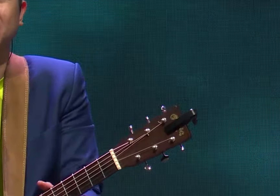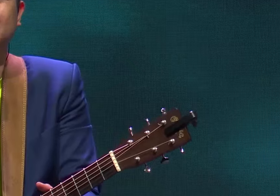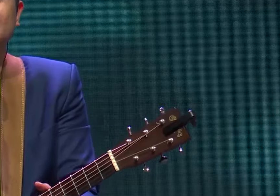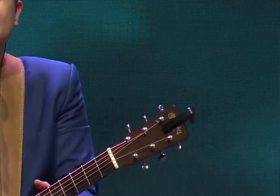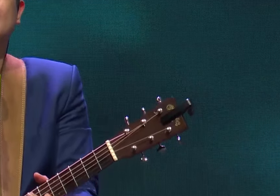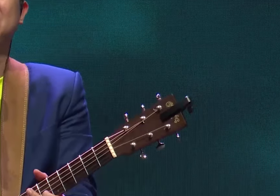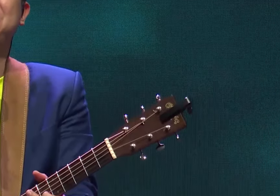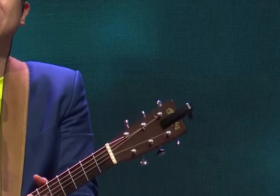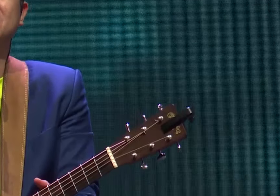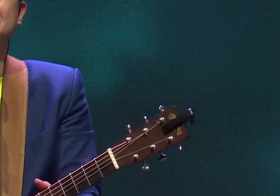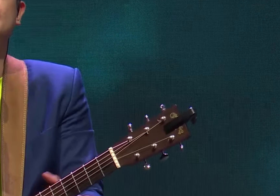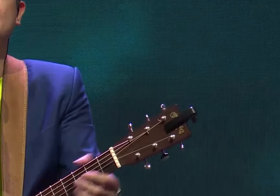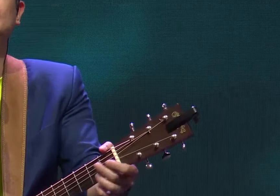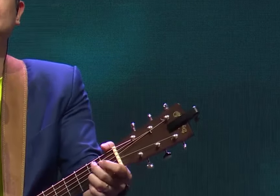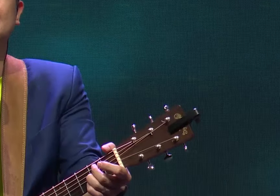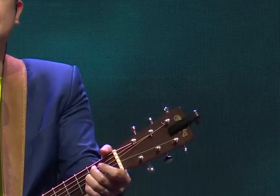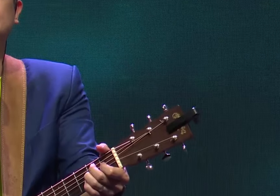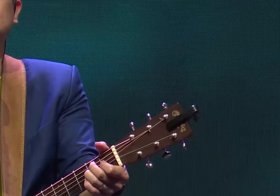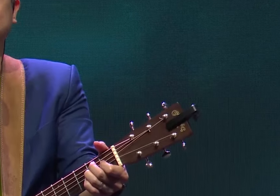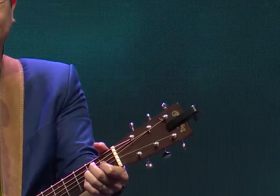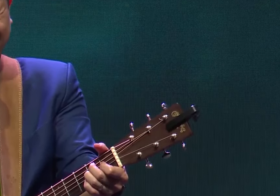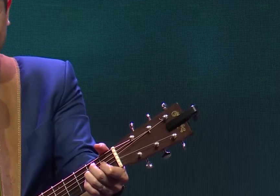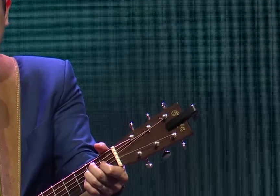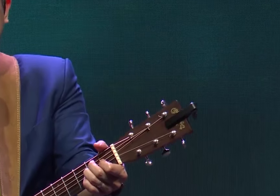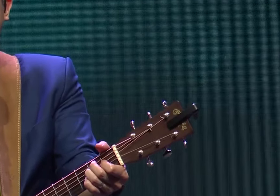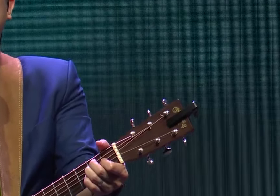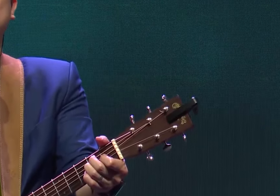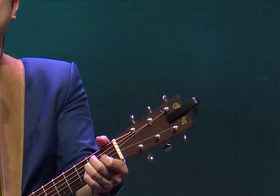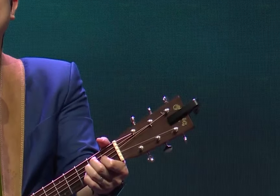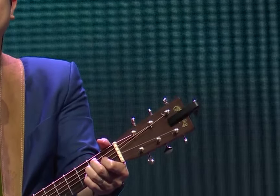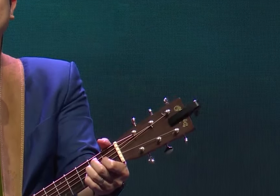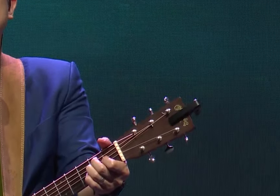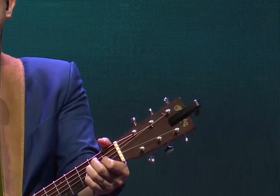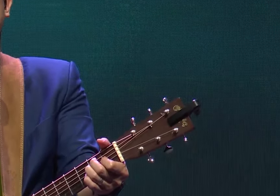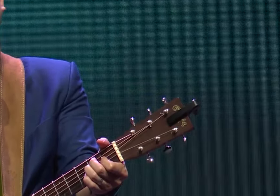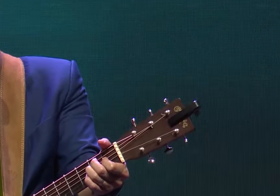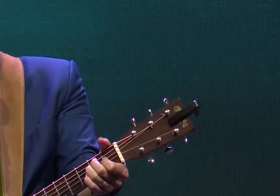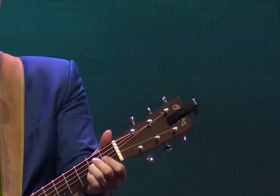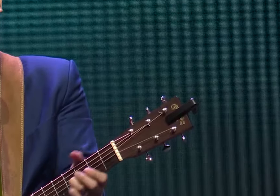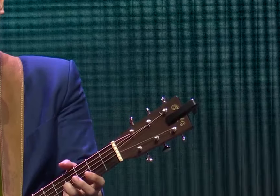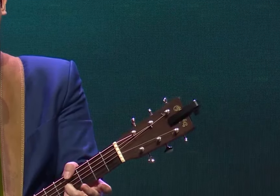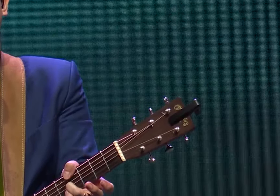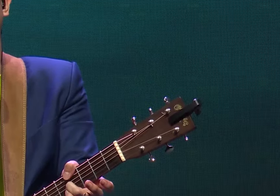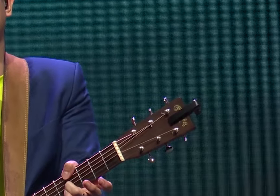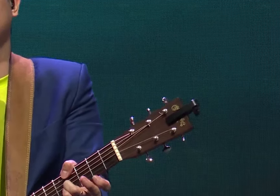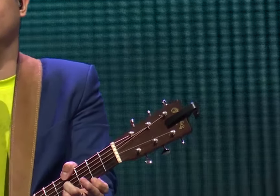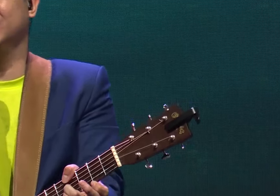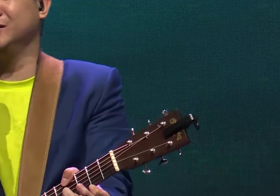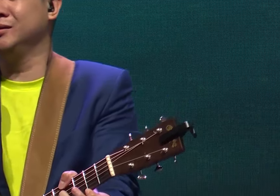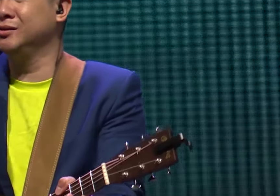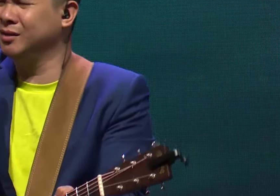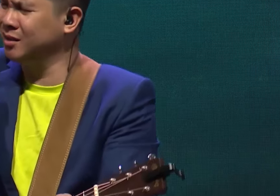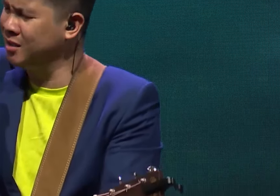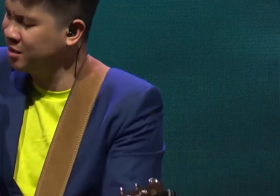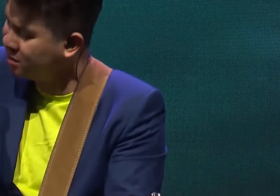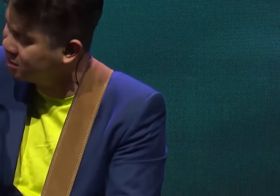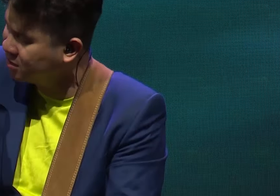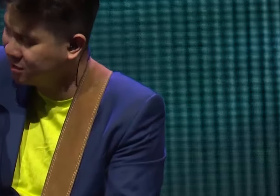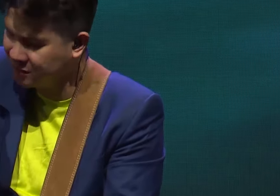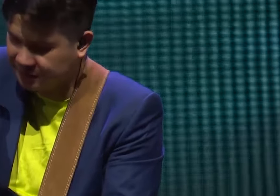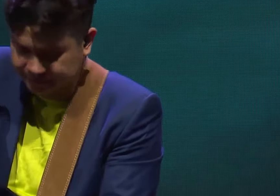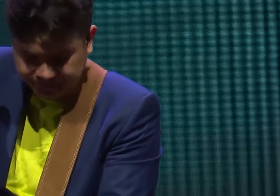padanya, kami tak mau jauh. Oh, kami tak mau jauh darimu.